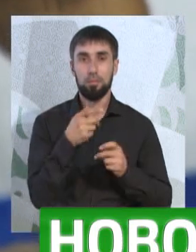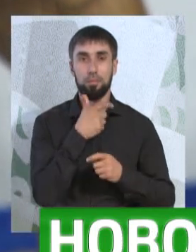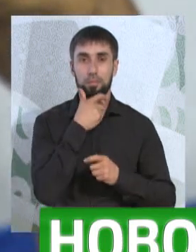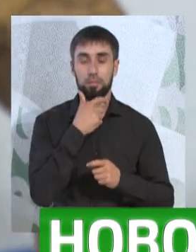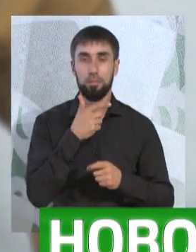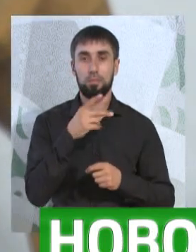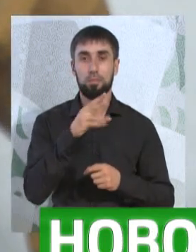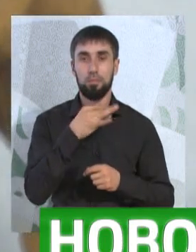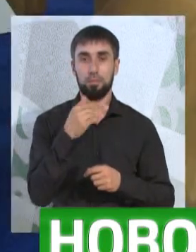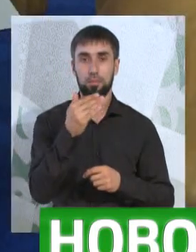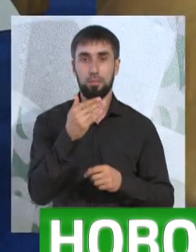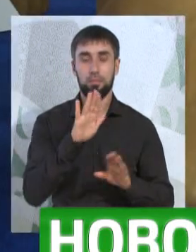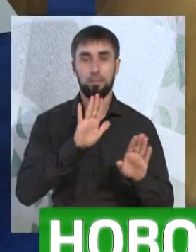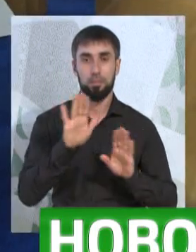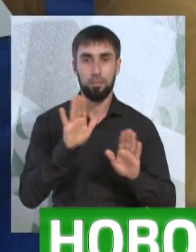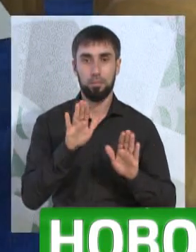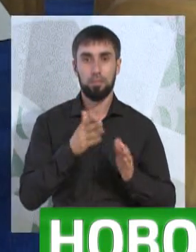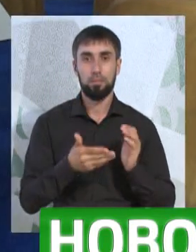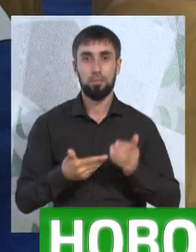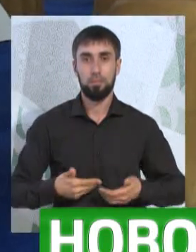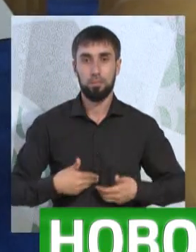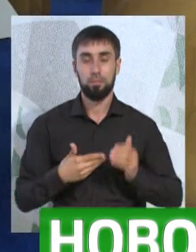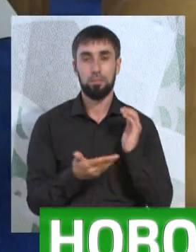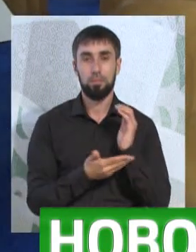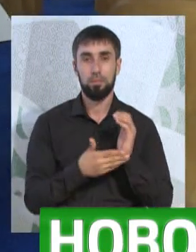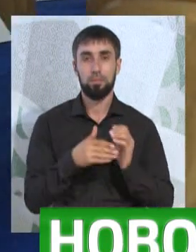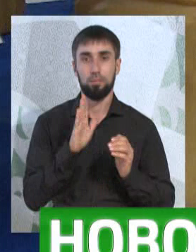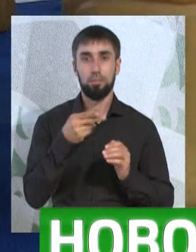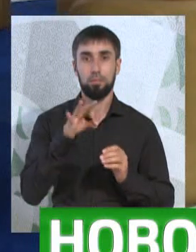Юсупа Хамчиева. Выставка «Живое дерево» в стенах музея